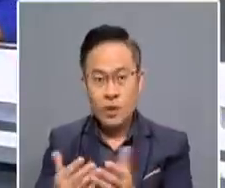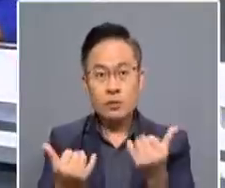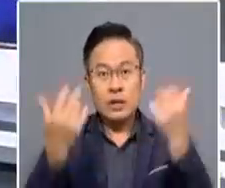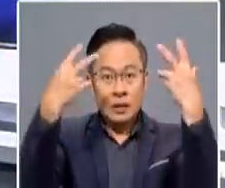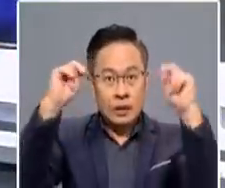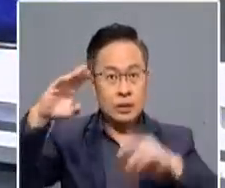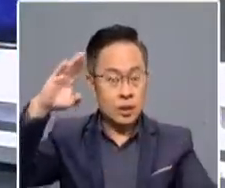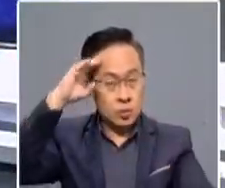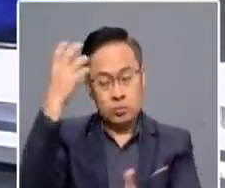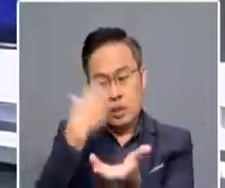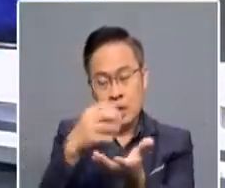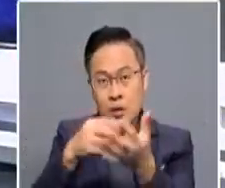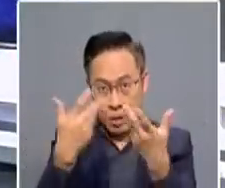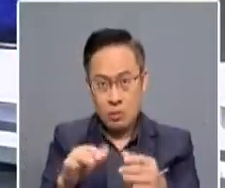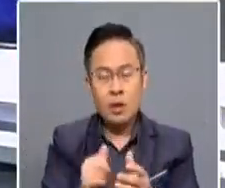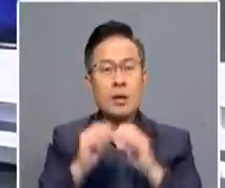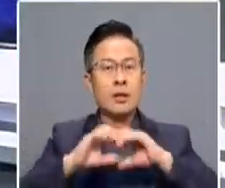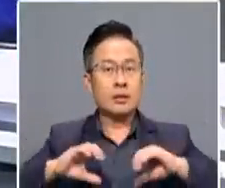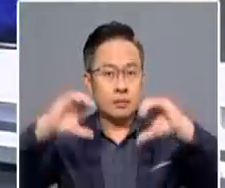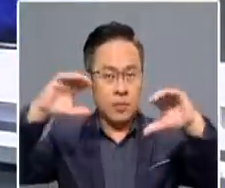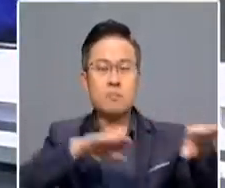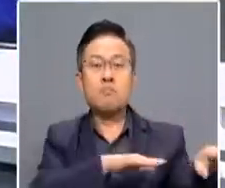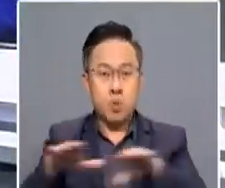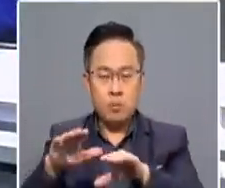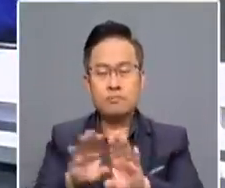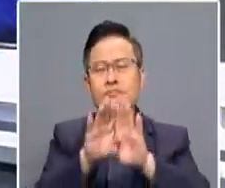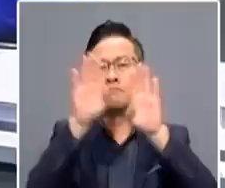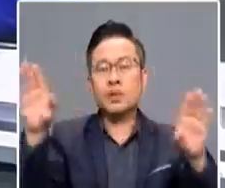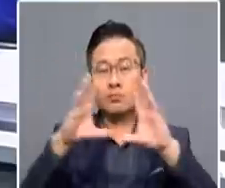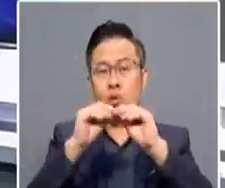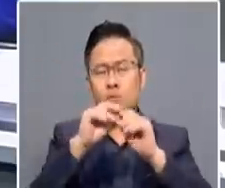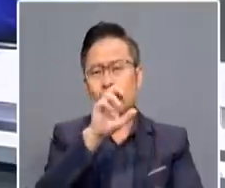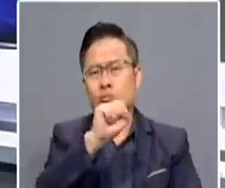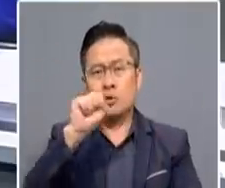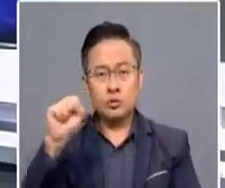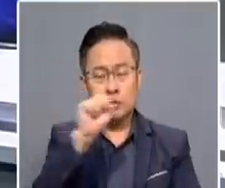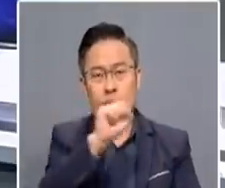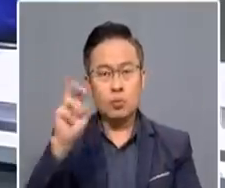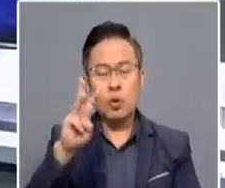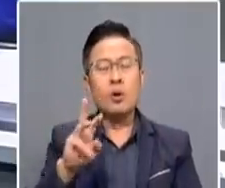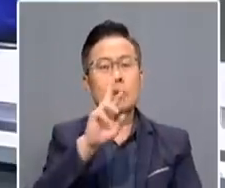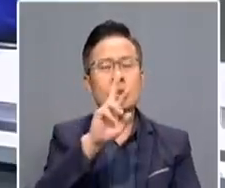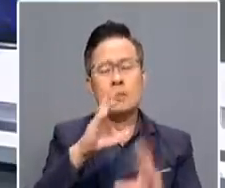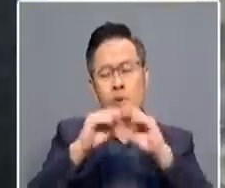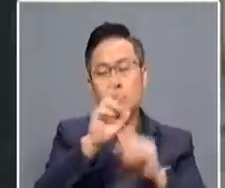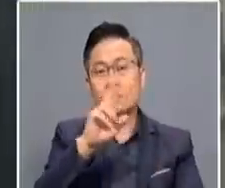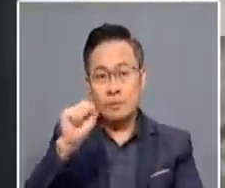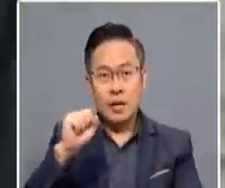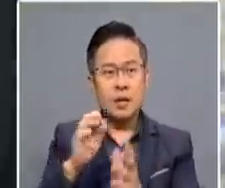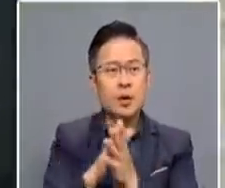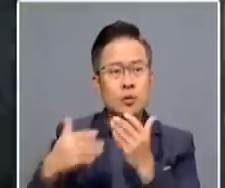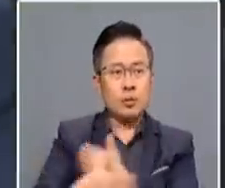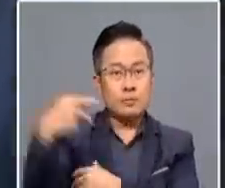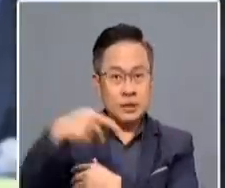ายกรัฐมนตรีท่านก็ยืนยันเรื่องของรัฐบาลเนี่ยพร้อมสนับสนุนการเปิดประชุมสภาสมัยวิสามันเพราะว่าเป็นห่วงแล้วก็ไม่ได้นิ่งน